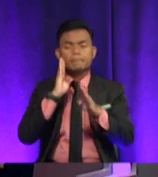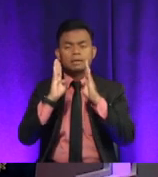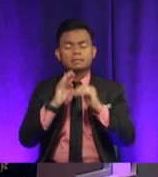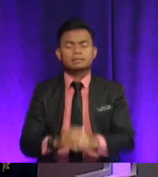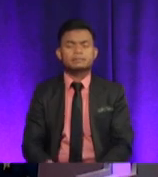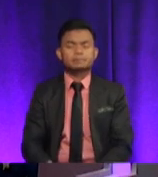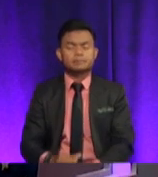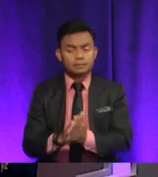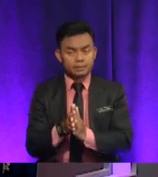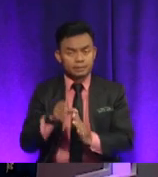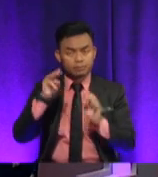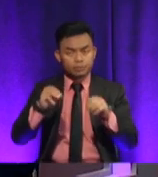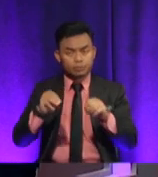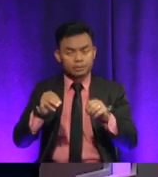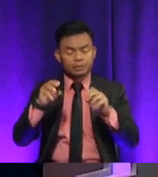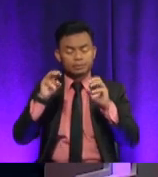pada peta ini kemudian